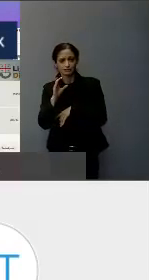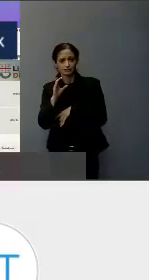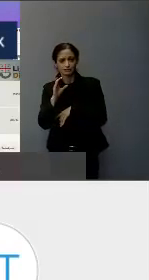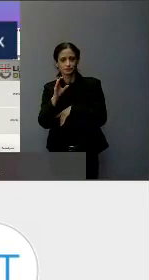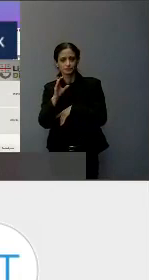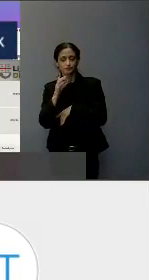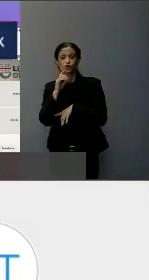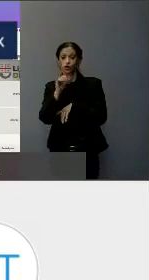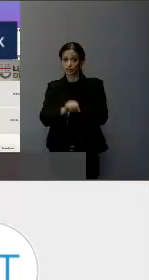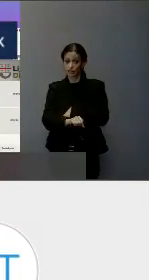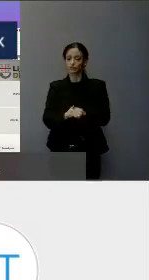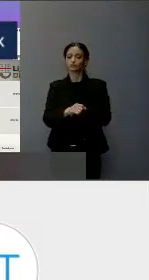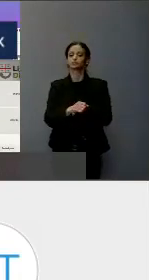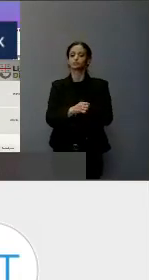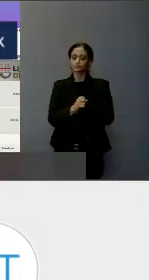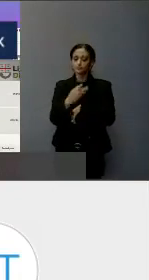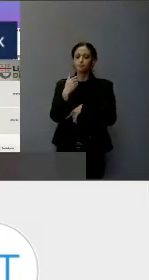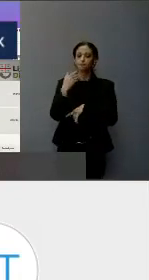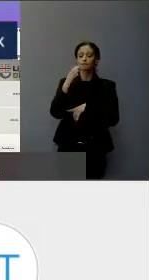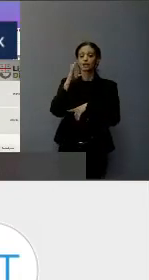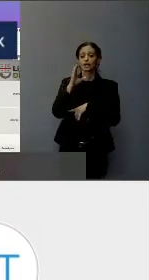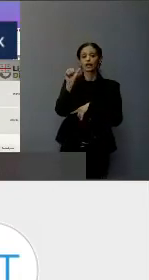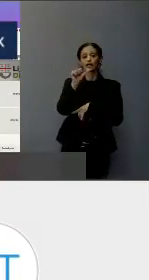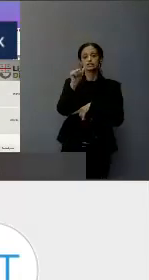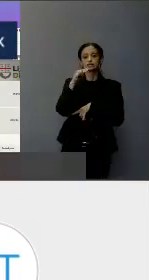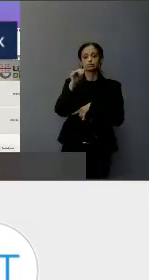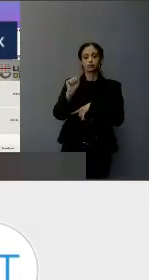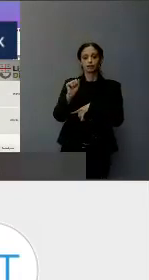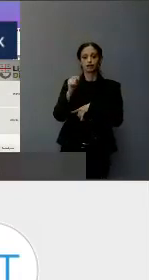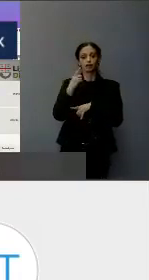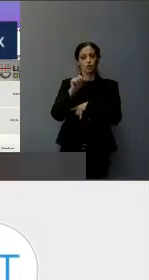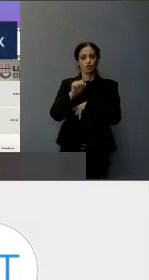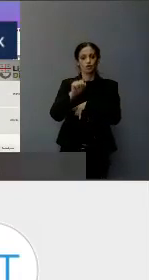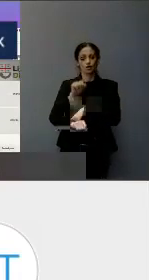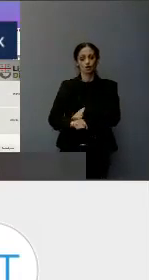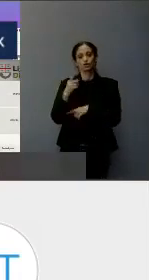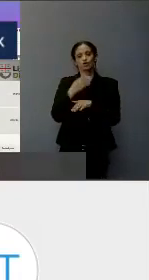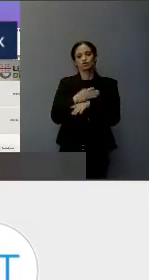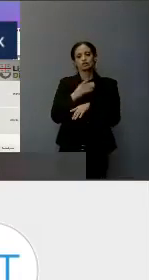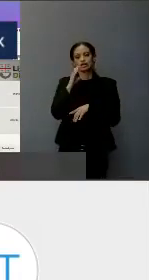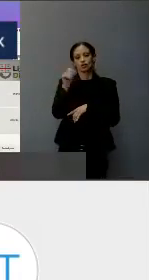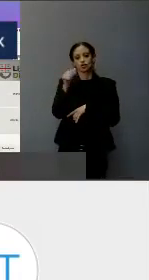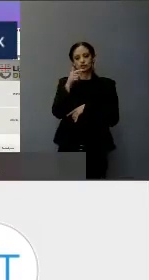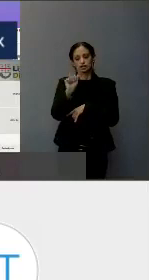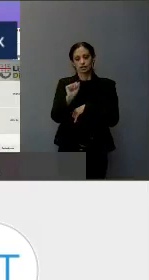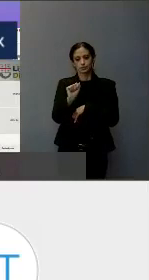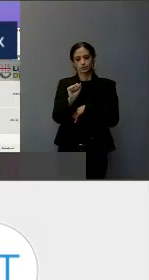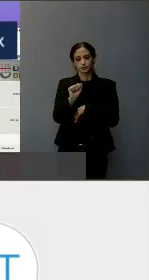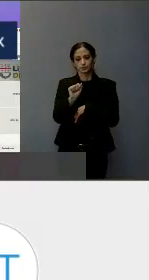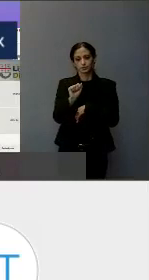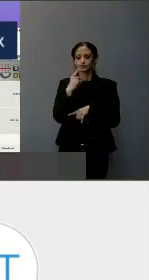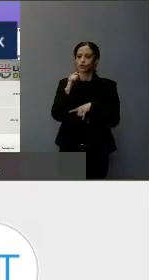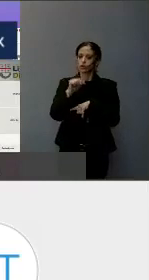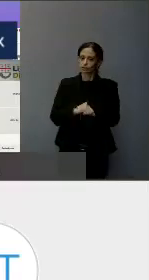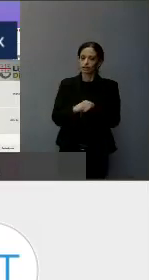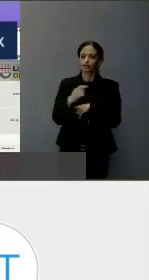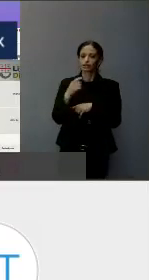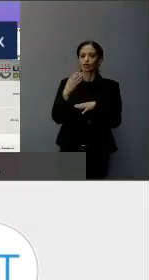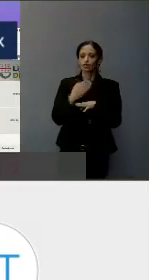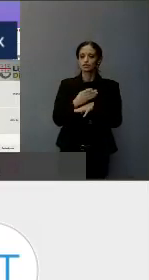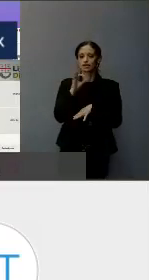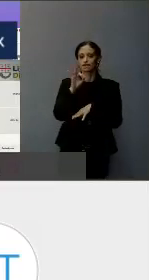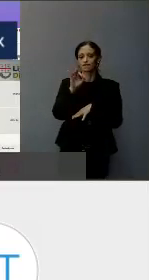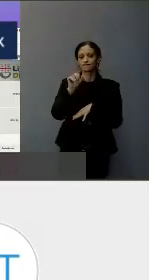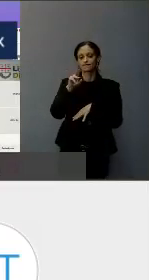più proprio consigliere cassiba contrario consigliere costa ora consigliere